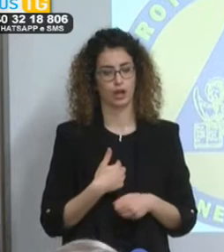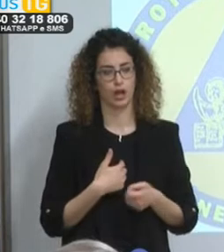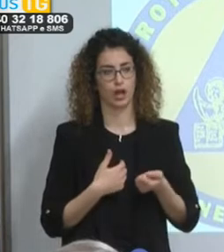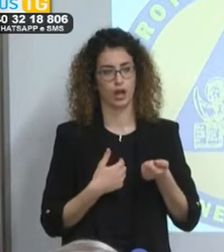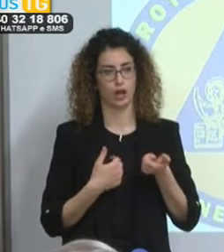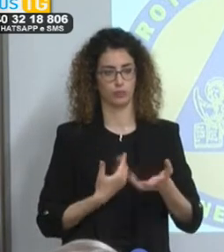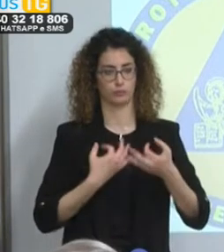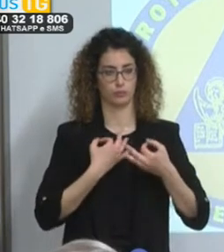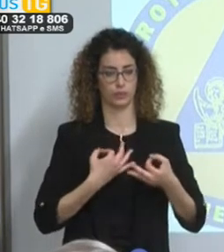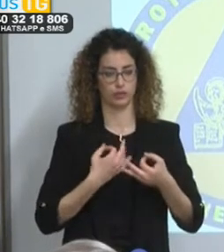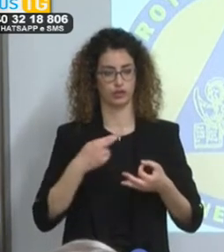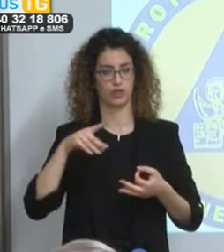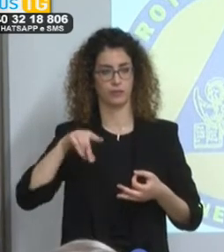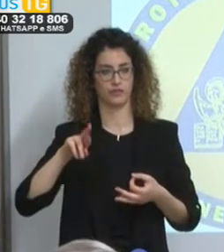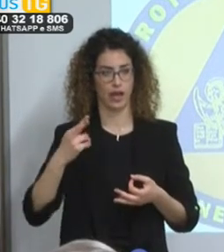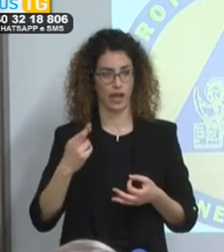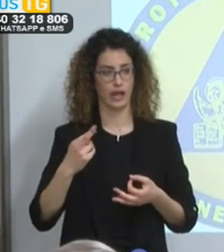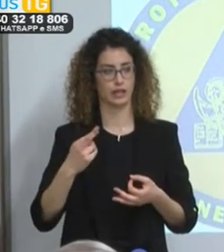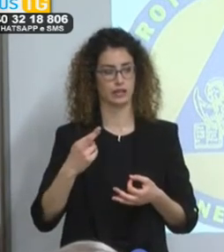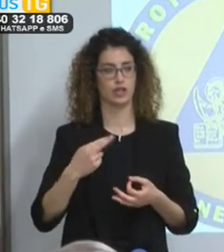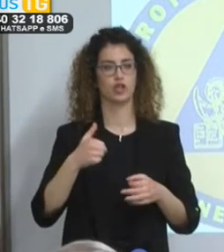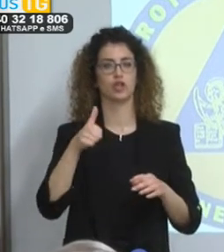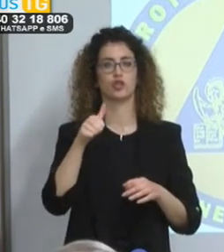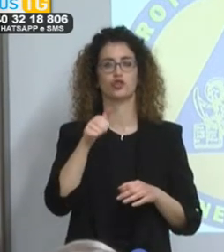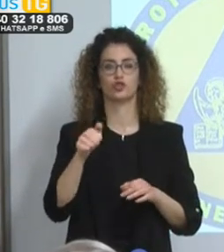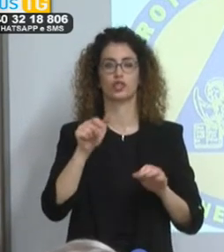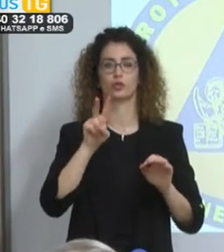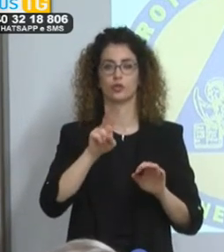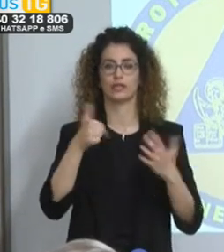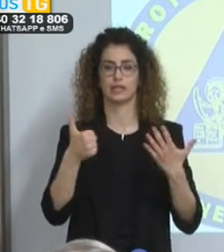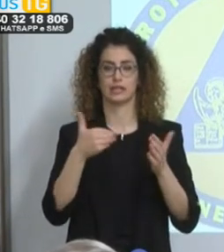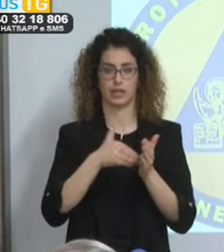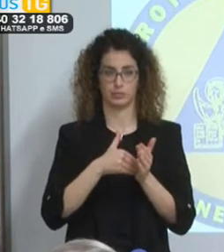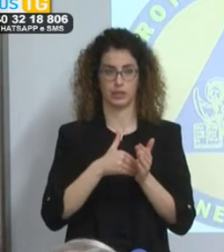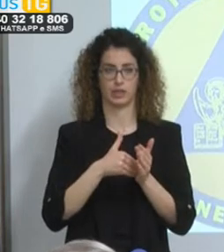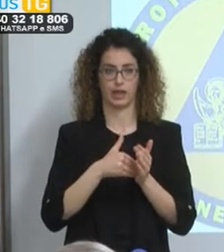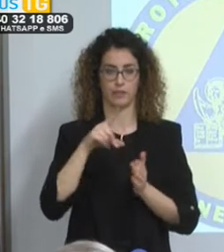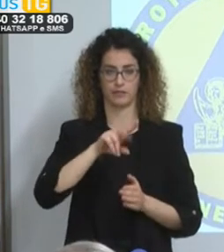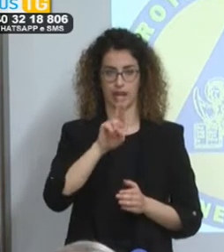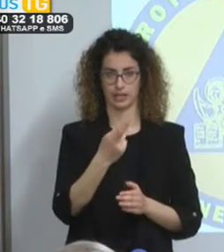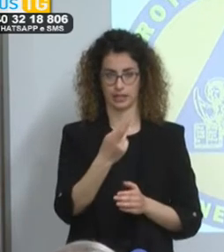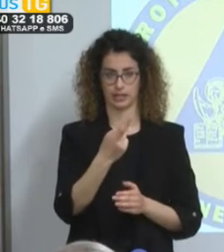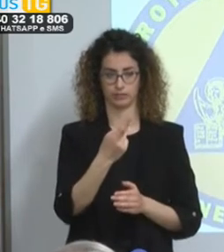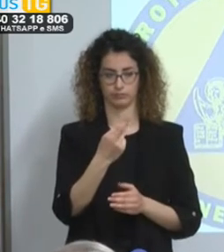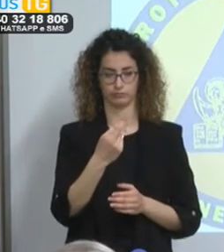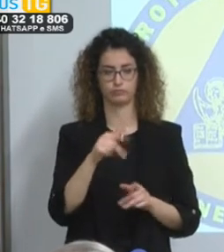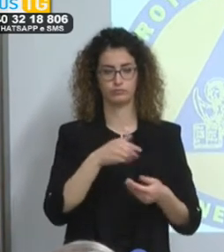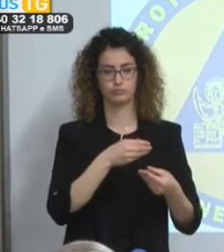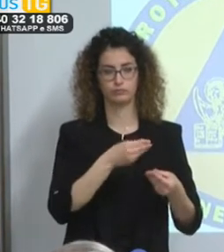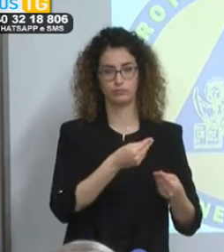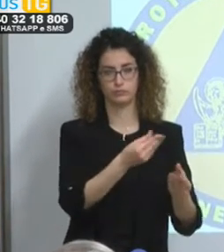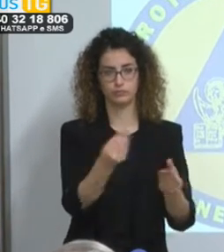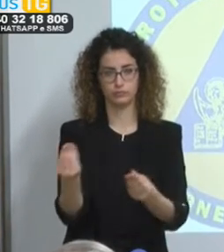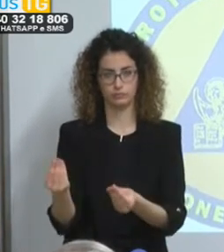di Pfizer, restano quelle 126.000 che aveva già dato ieri? E Pfizer 126.000 verranno distribuite,